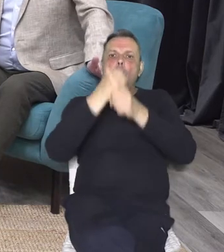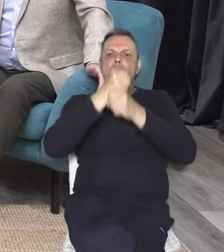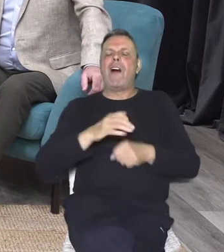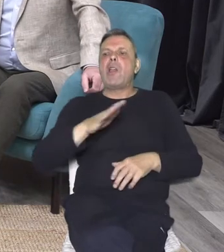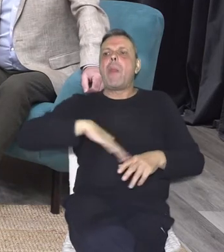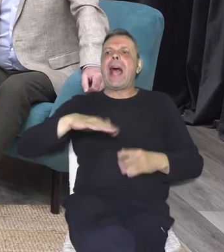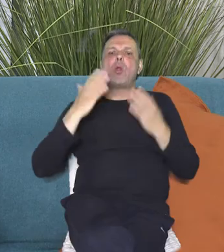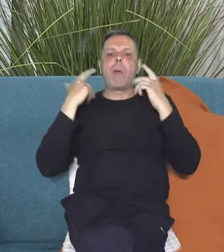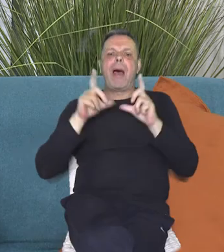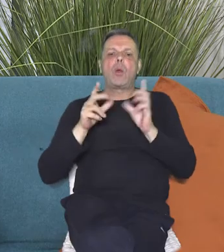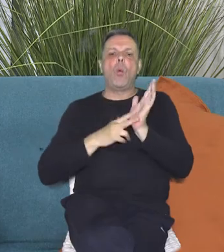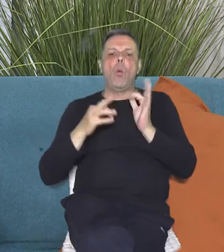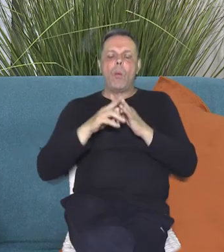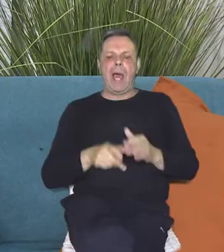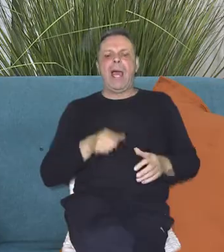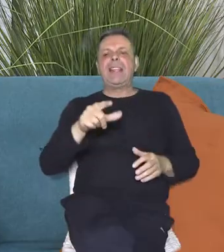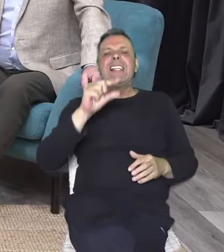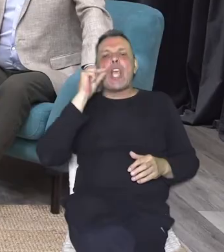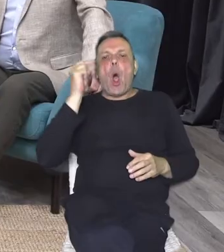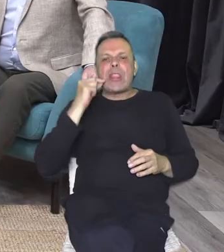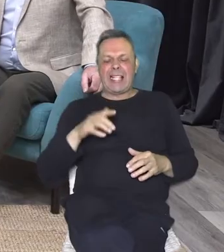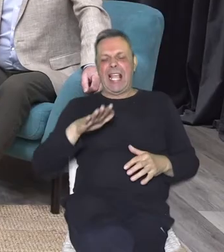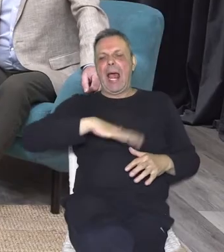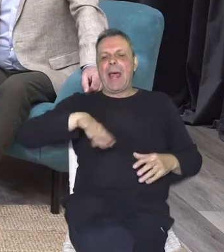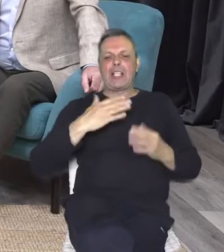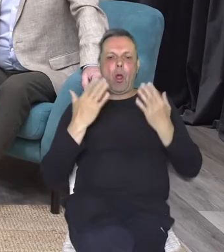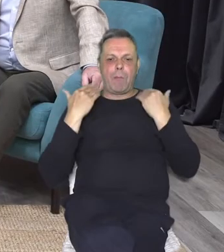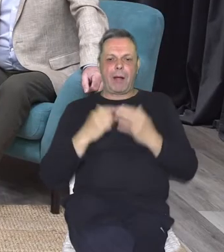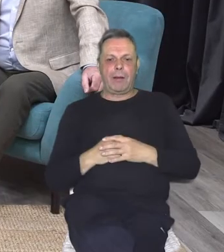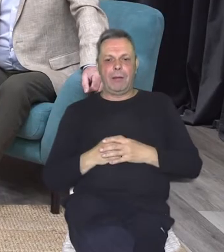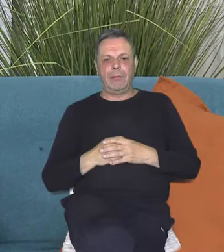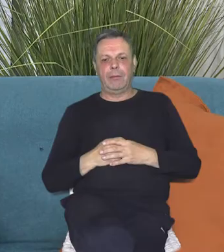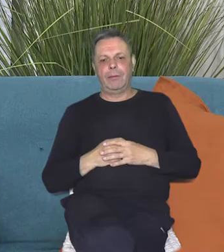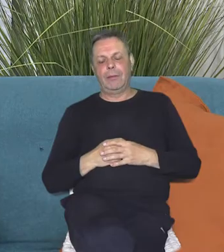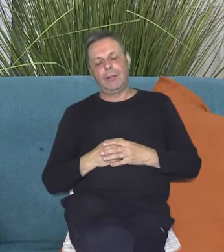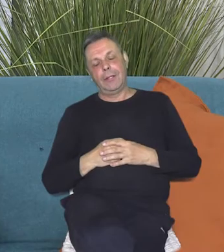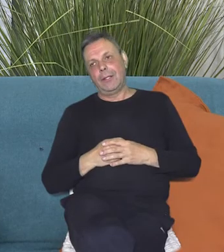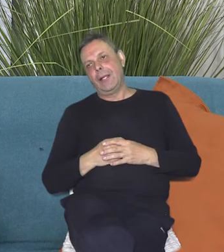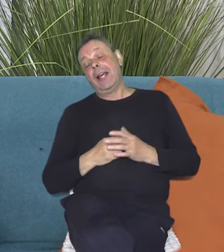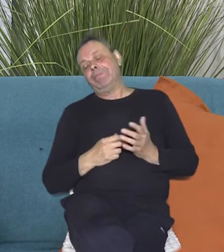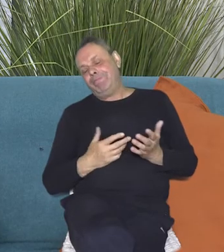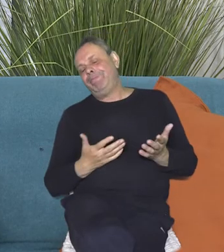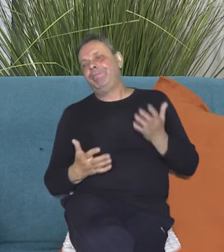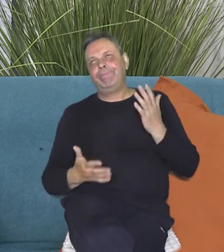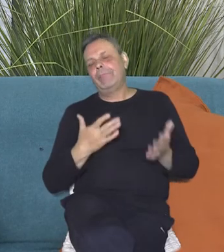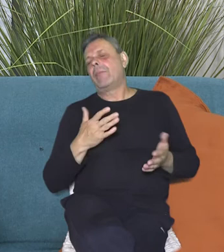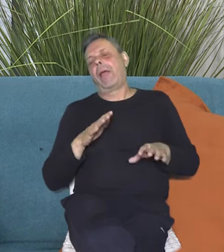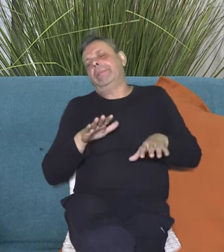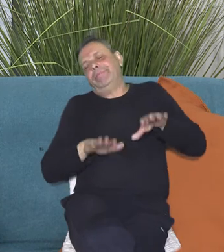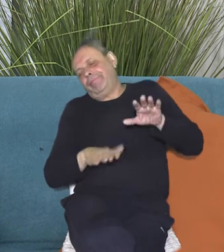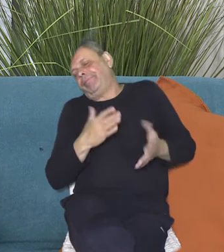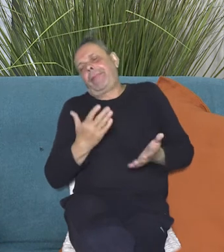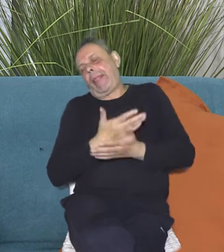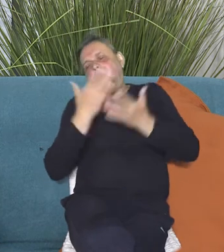stvari osnovao Nacionalni park Una. Ti si otac Nacionalnom parku. Pa dobro, na neki način